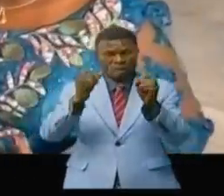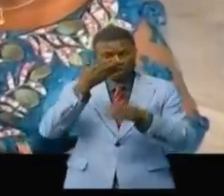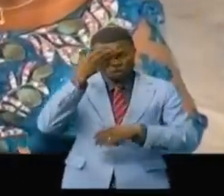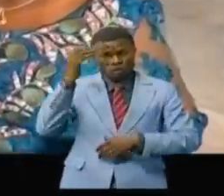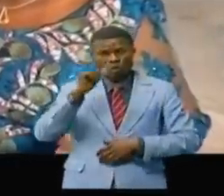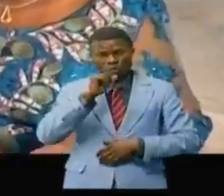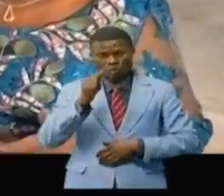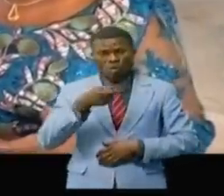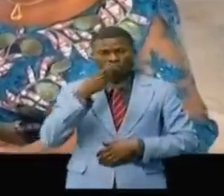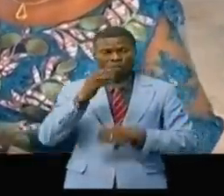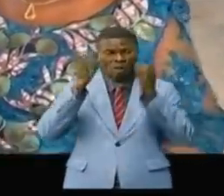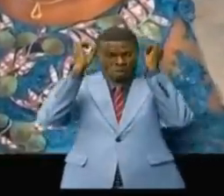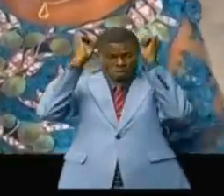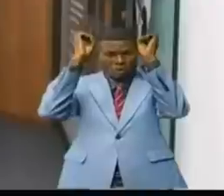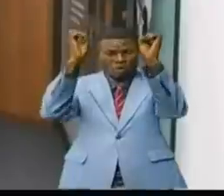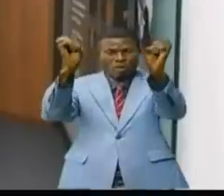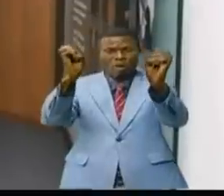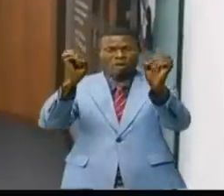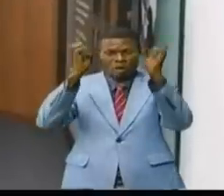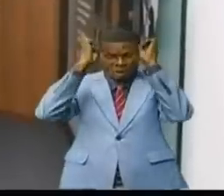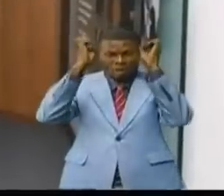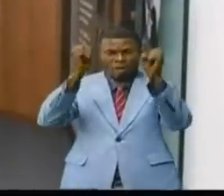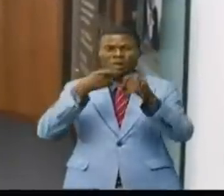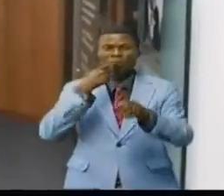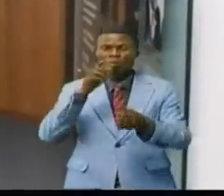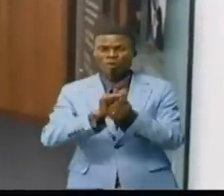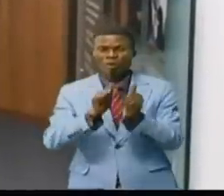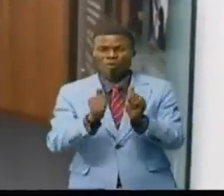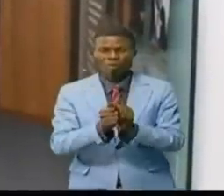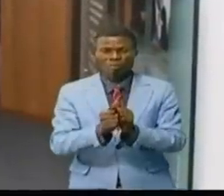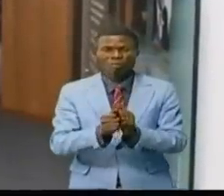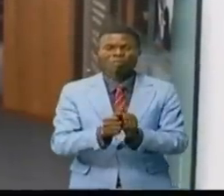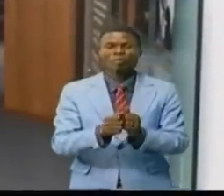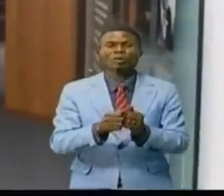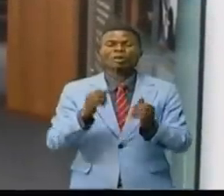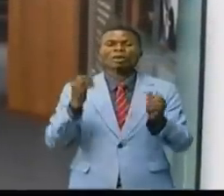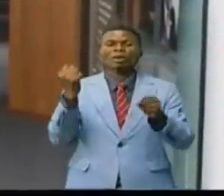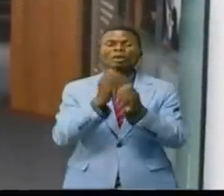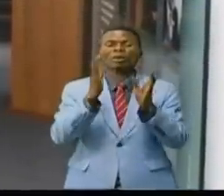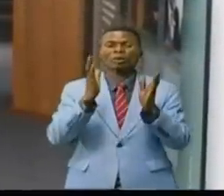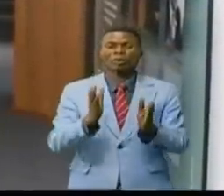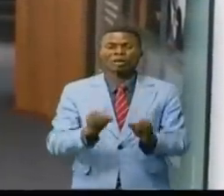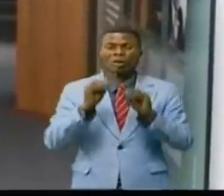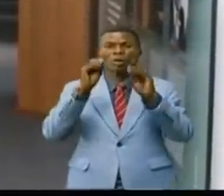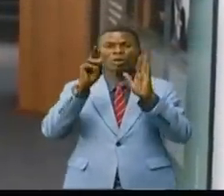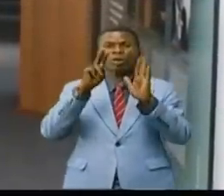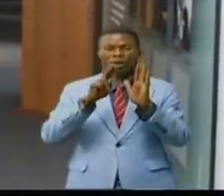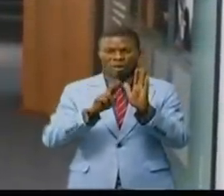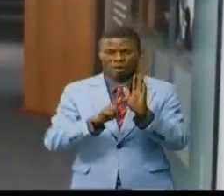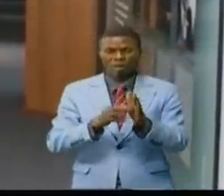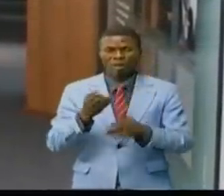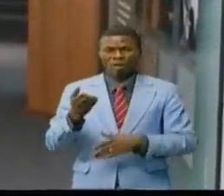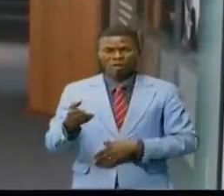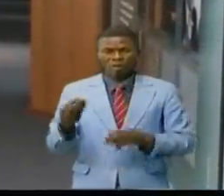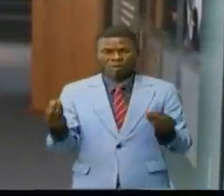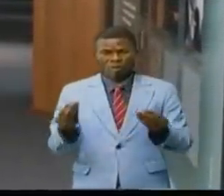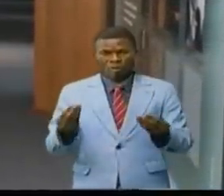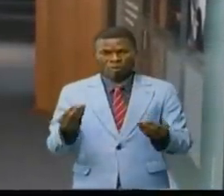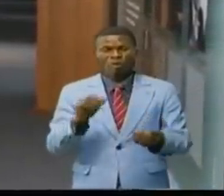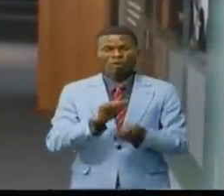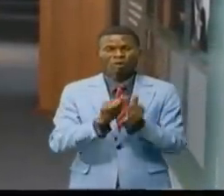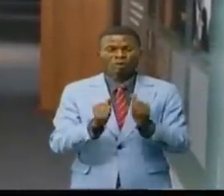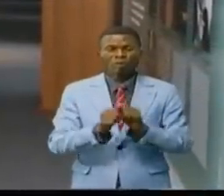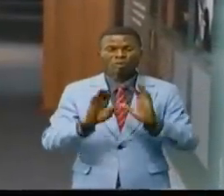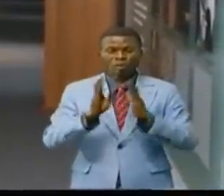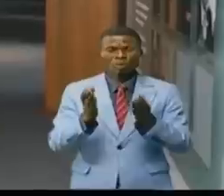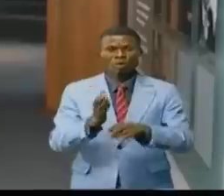parler d'éducation. Nous avons parlé de ce sommet qui va avoir lieu à New York, où la RDC